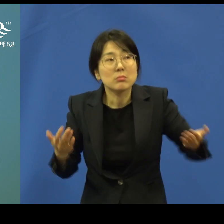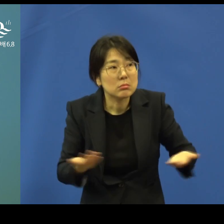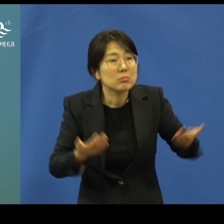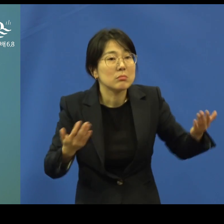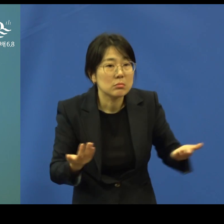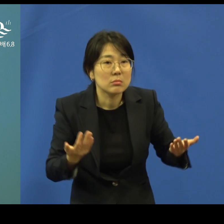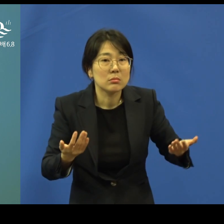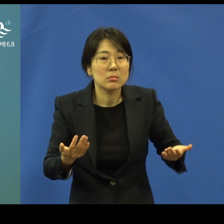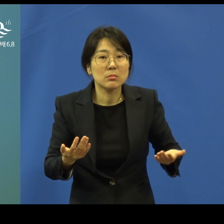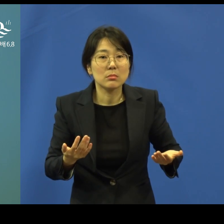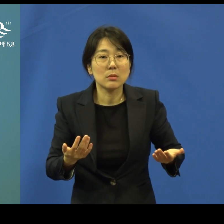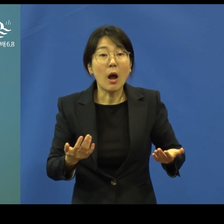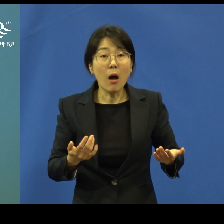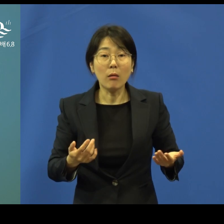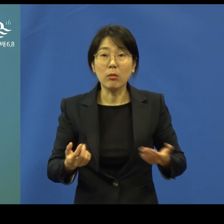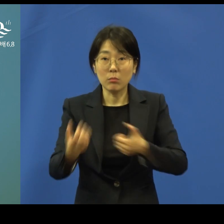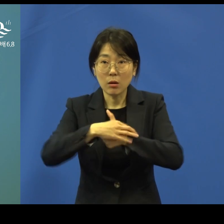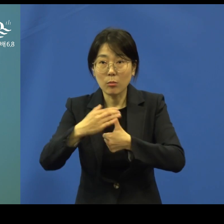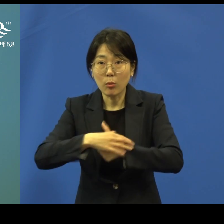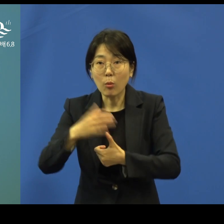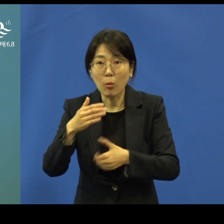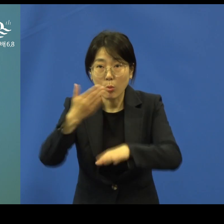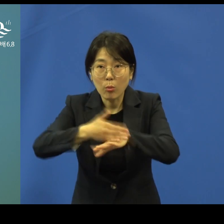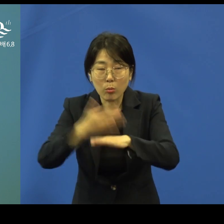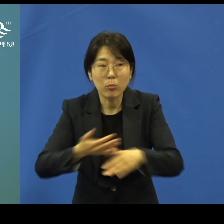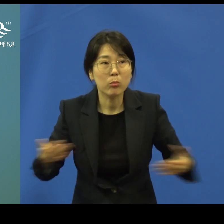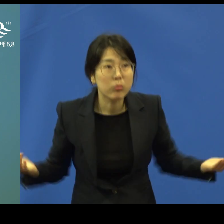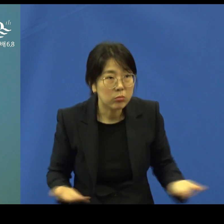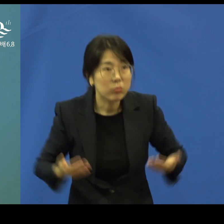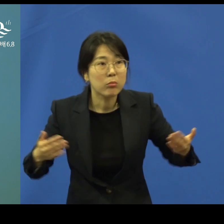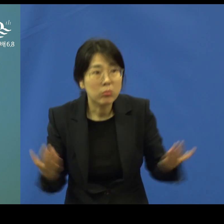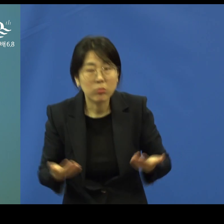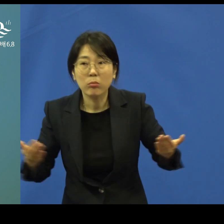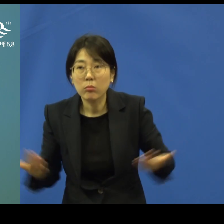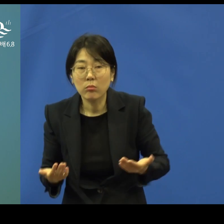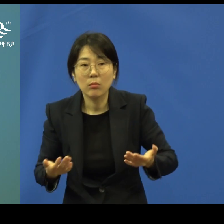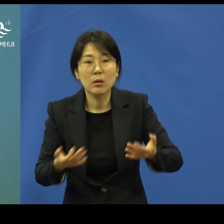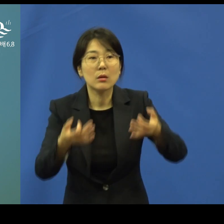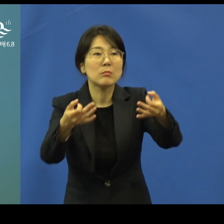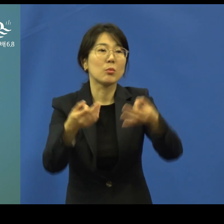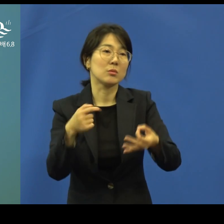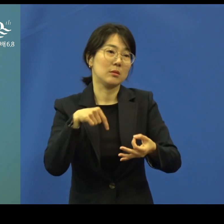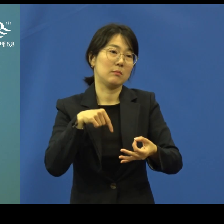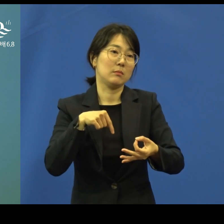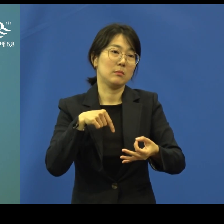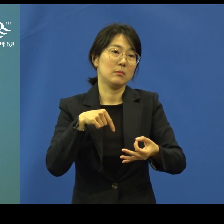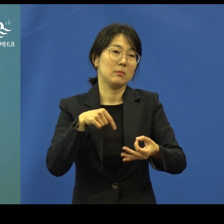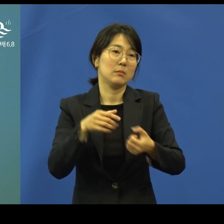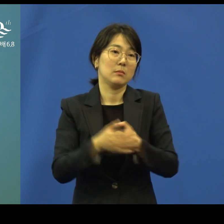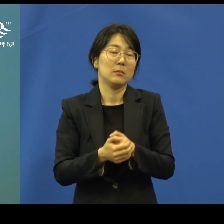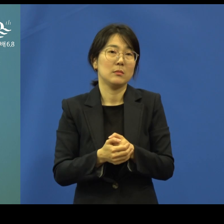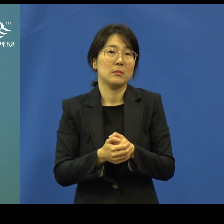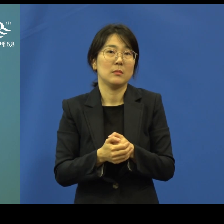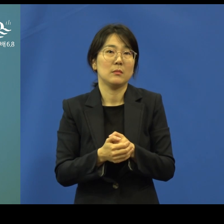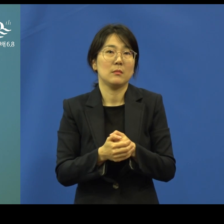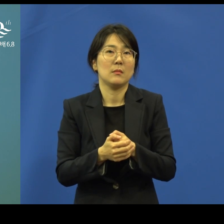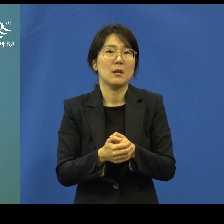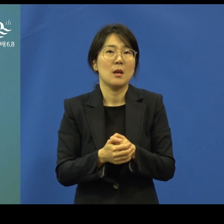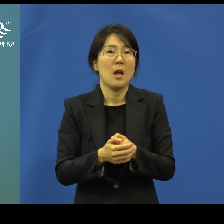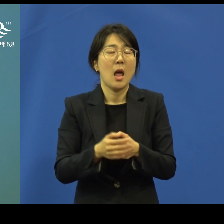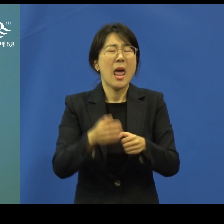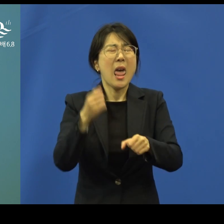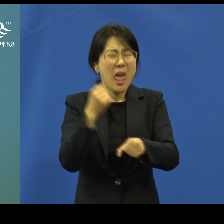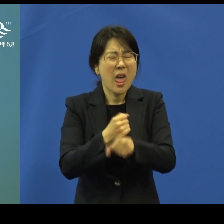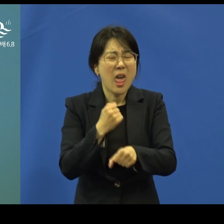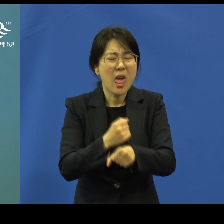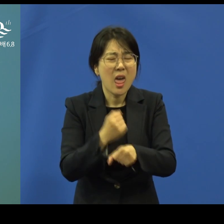그냥 활동이 아니라 열심히 하고 있는 거죠. 그런데 여기에서 지금 라오디게아 교회를 향한 메시지 속의 핵심은 뭐냐면 뭘 안